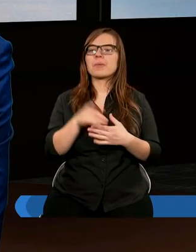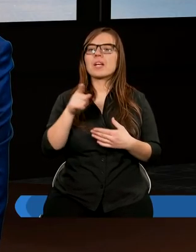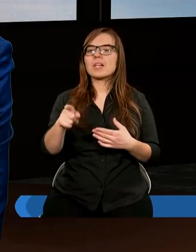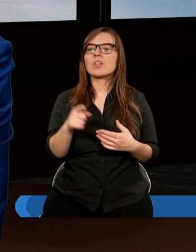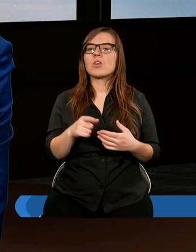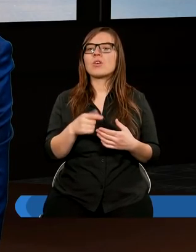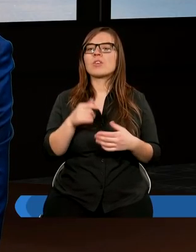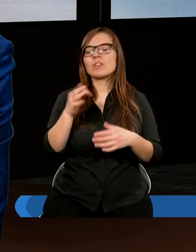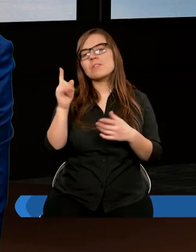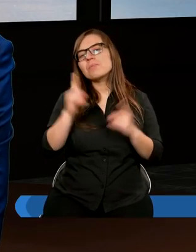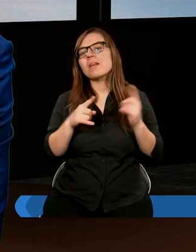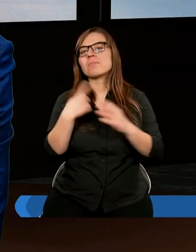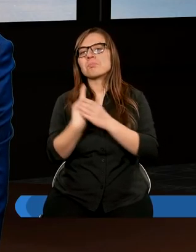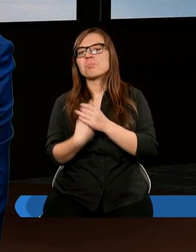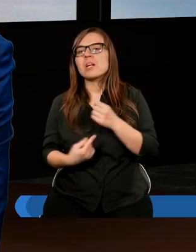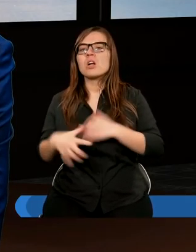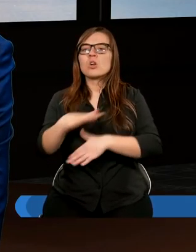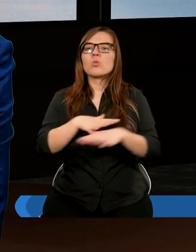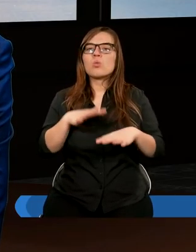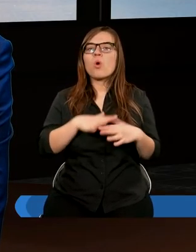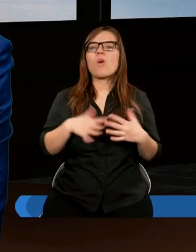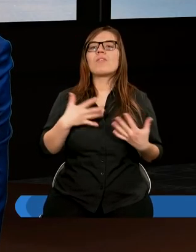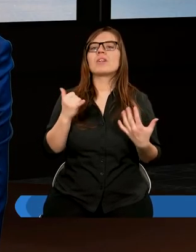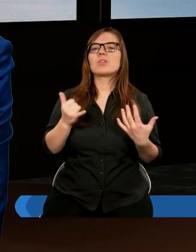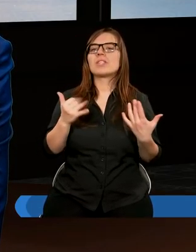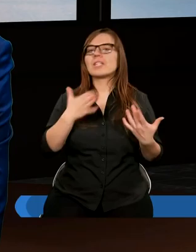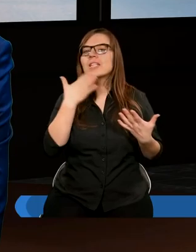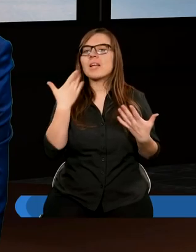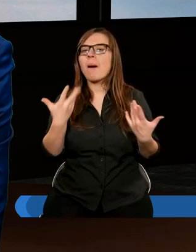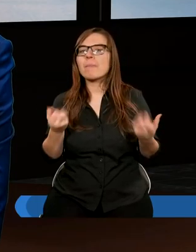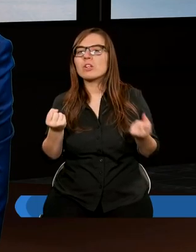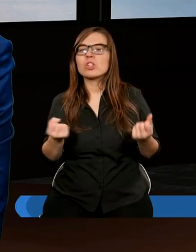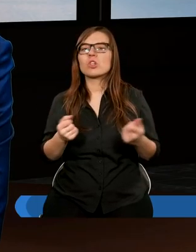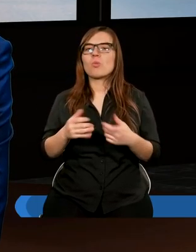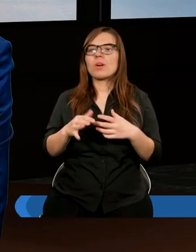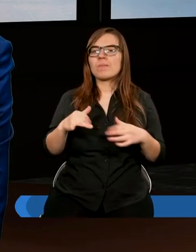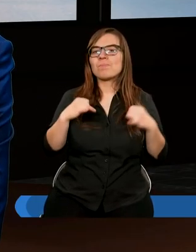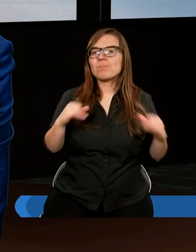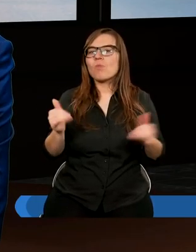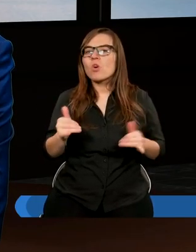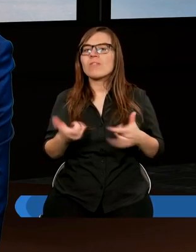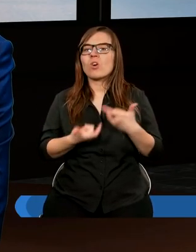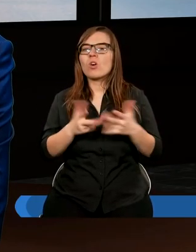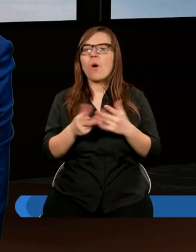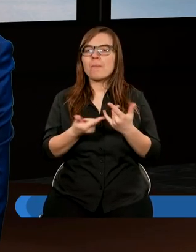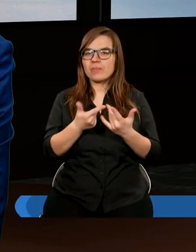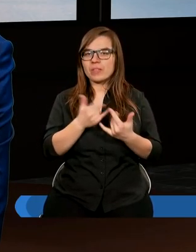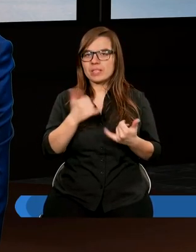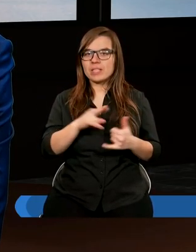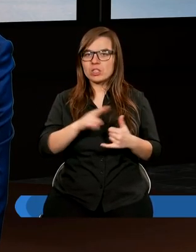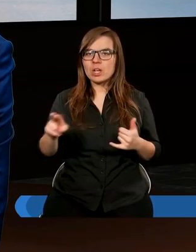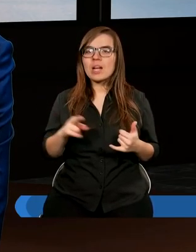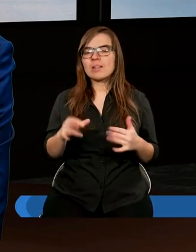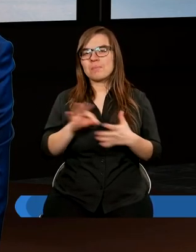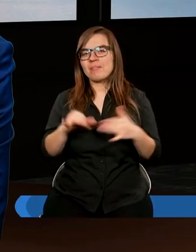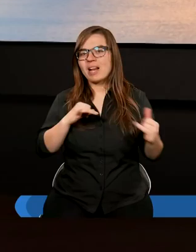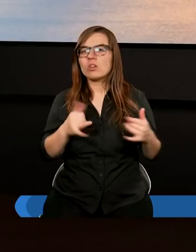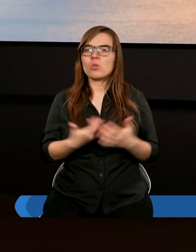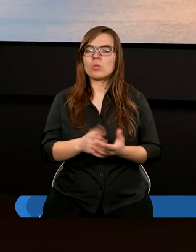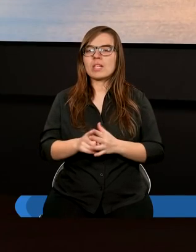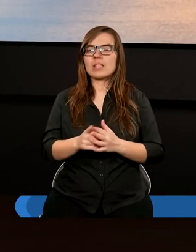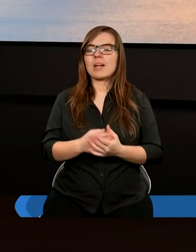właśnie ten aspekt duchowy jest wręcz jeden z ważniejszych aspektów, dlaczego nie powinno się w zasadzie zadłużać.